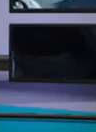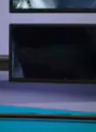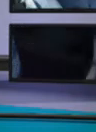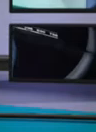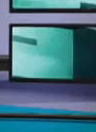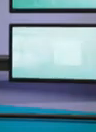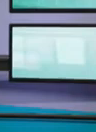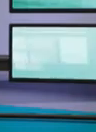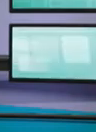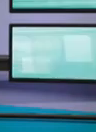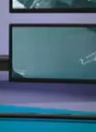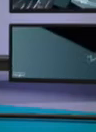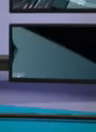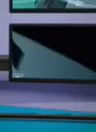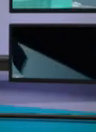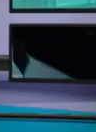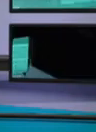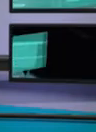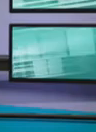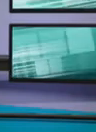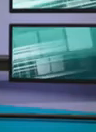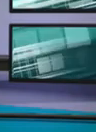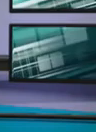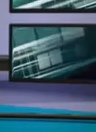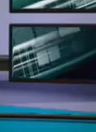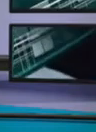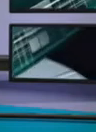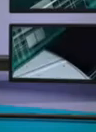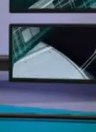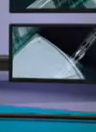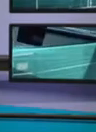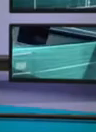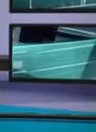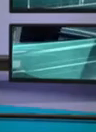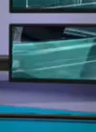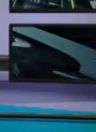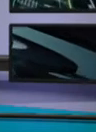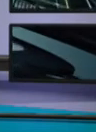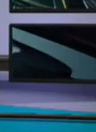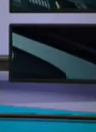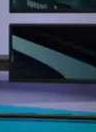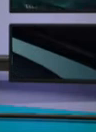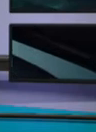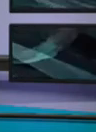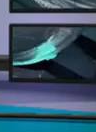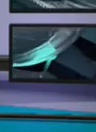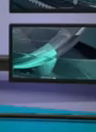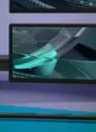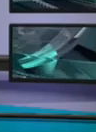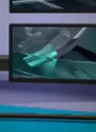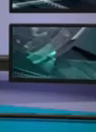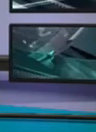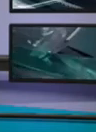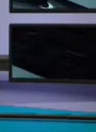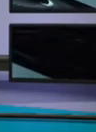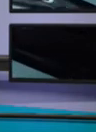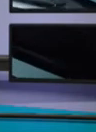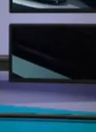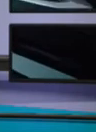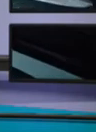әкімнің ашулануына себеп бар тәрізді көрінеді. Сондай-ақ, өңірімізге сапарлап келген сенат мәжіліс депутаттары да жергілікті